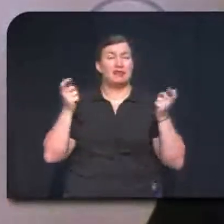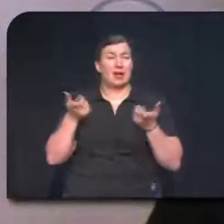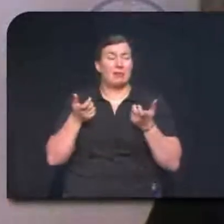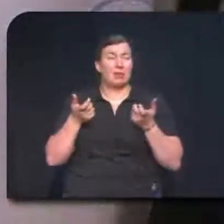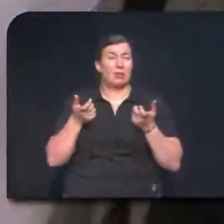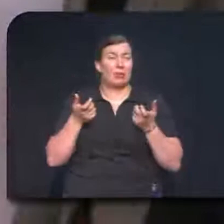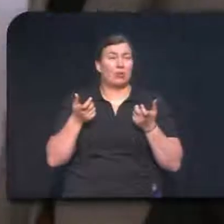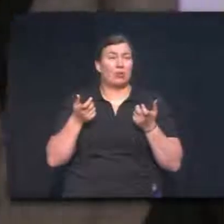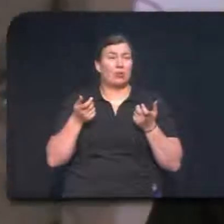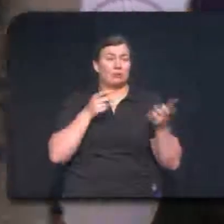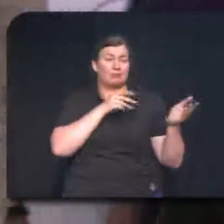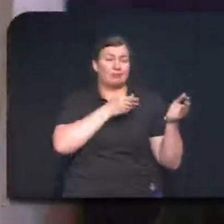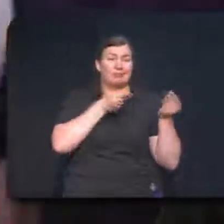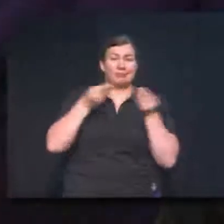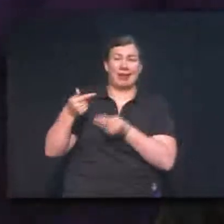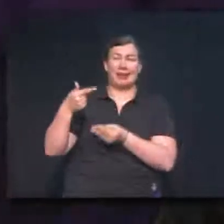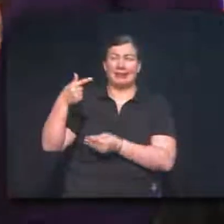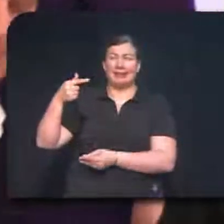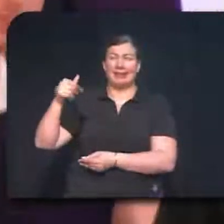übergibt